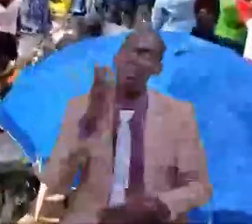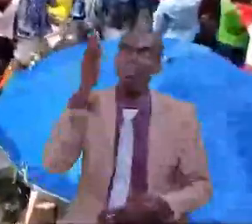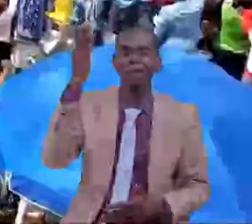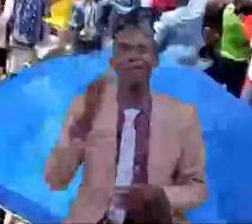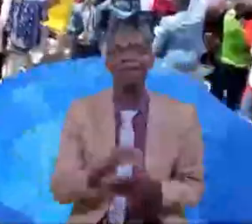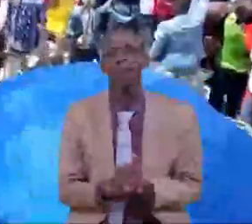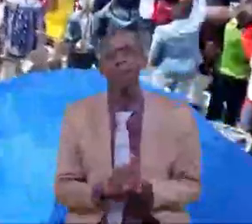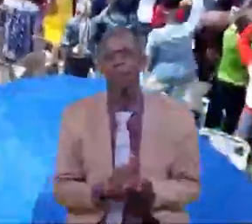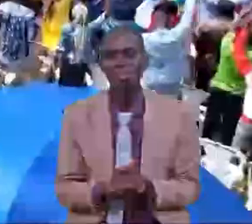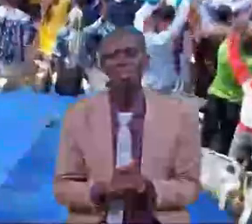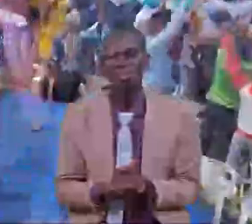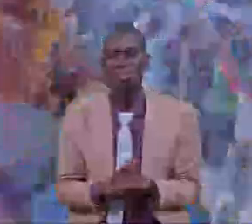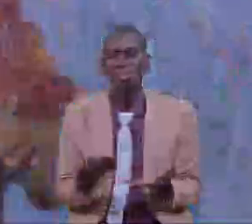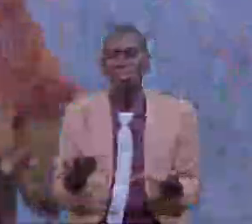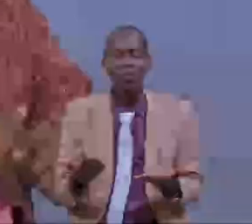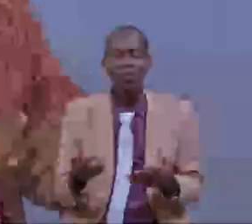là-bas.